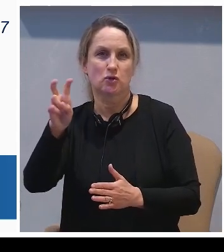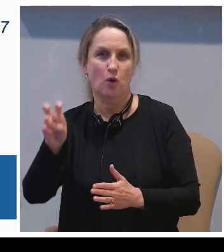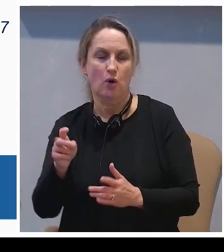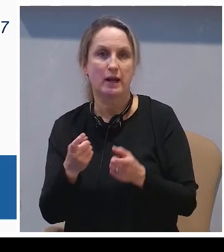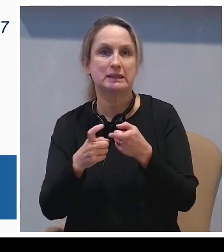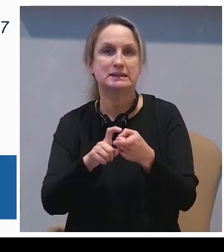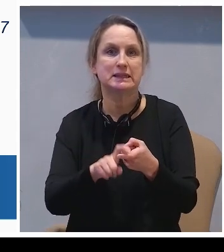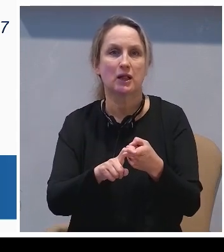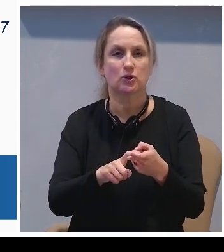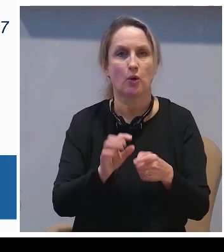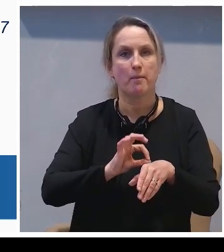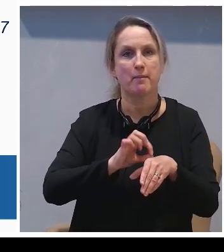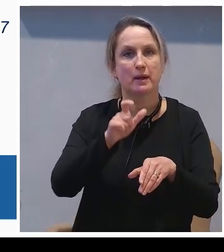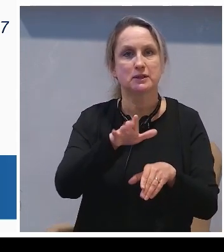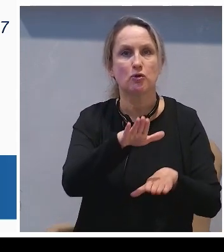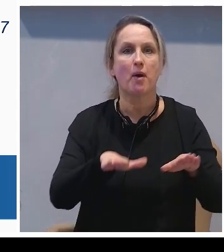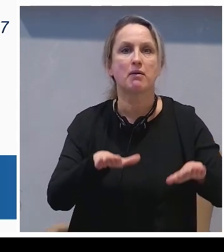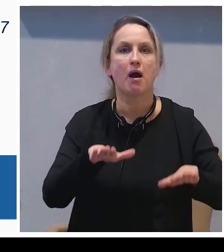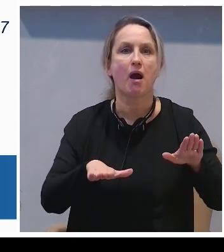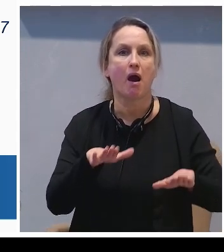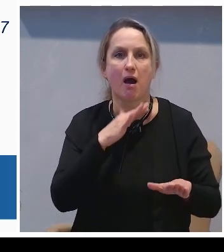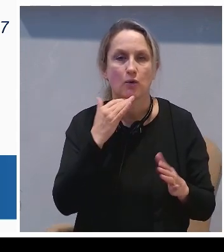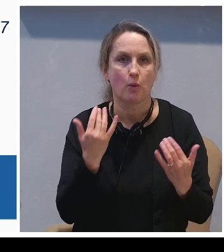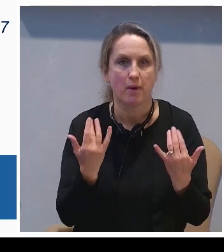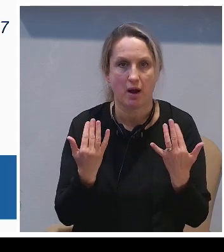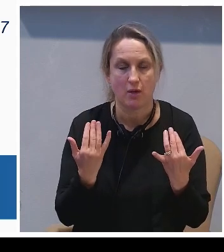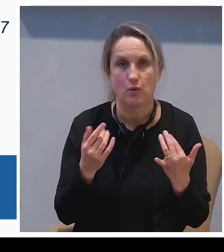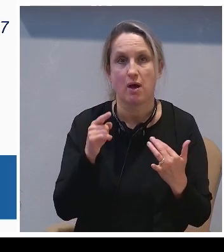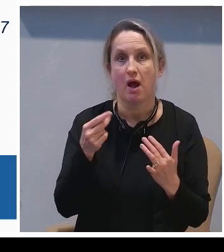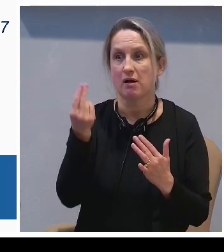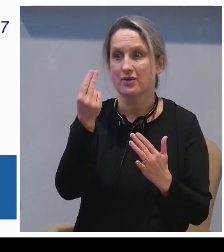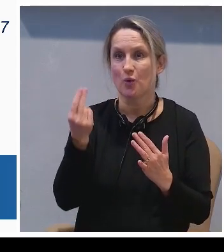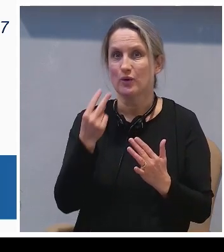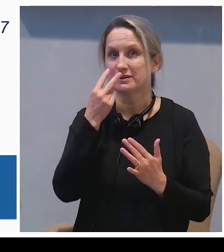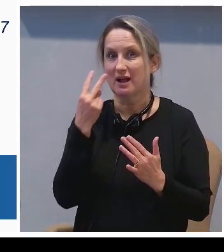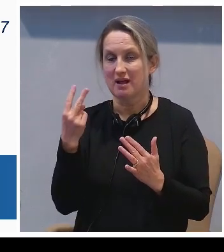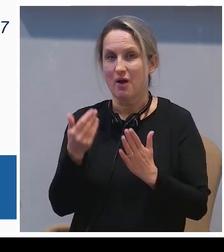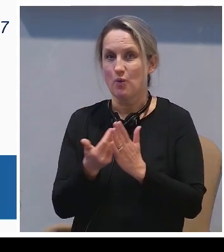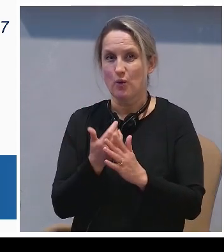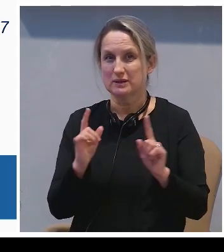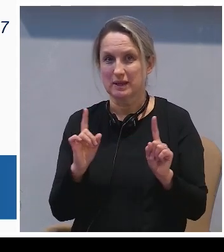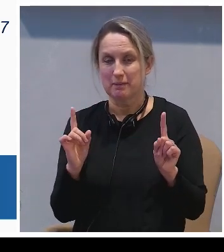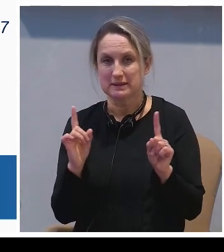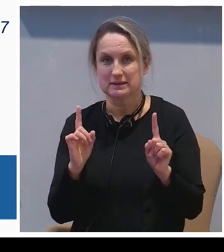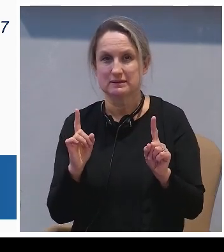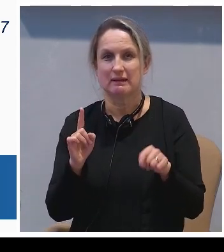Price patsiendi starts at kaalust, 300 aga USD sellel up joonisel on siis to näha jälle uuesti see, 1,200 et me USD tegelikult depending on the lükkame ühe patient's osa